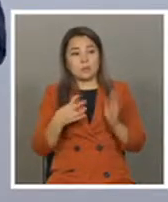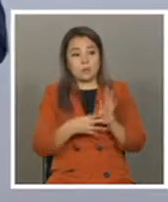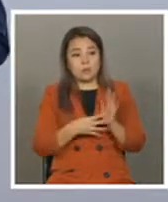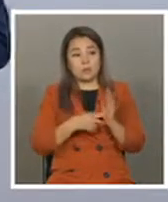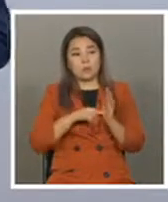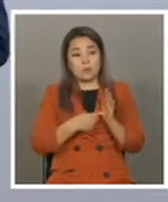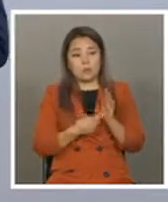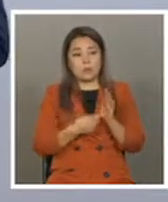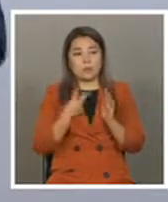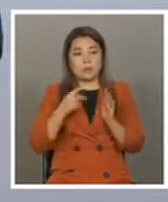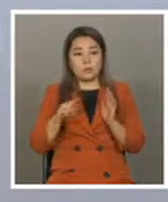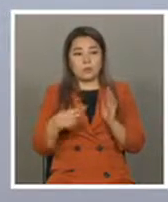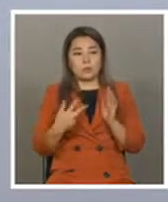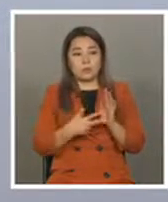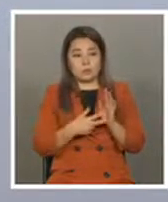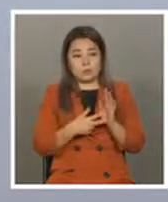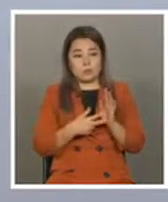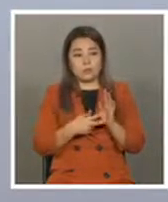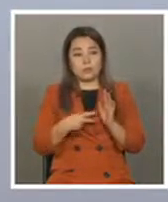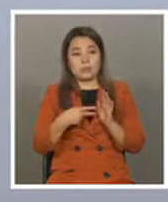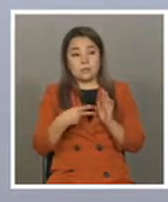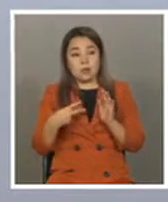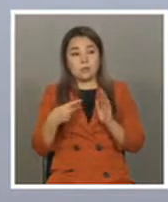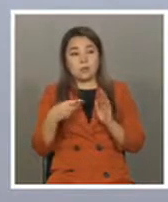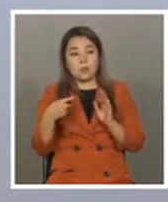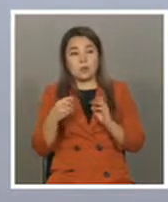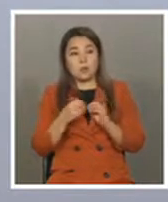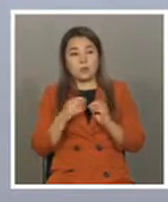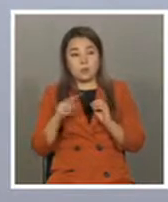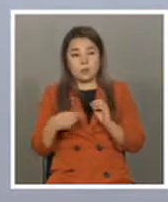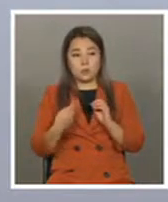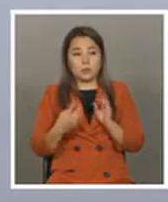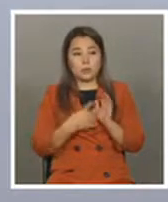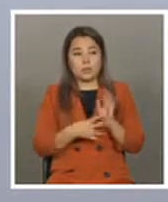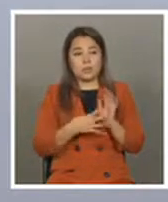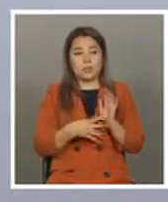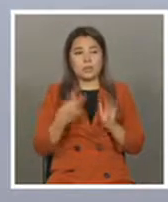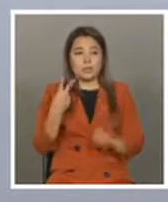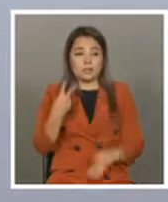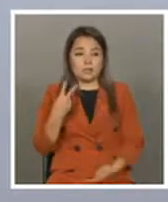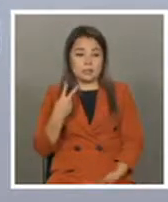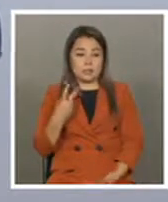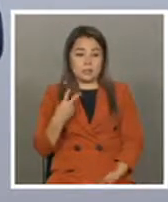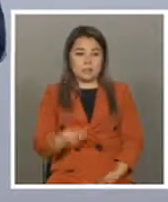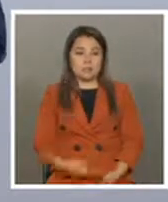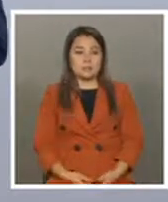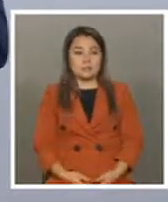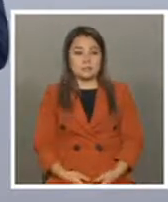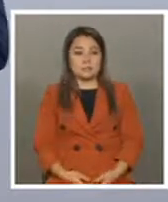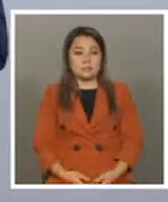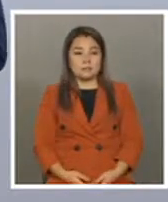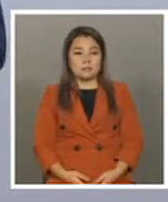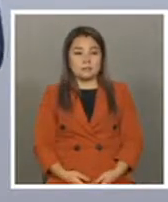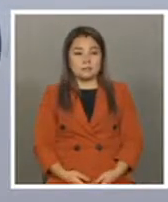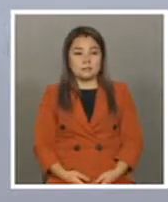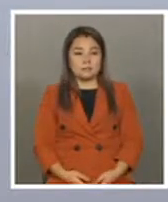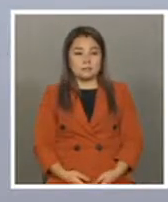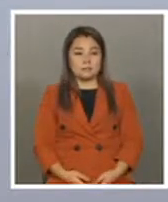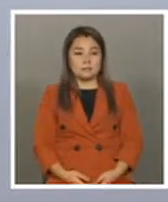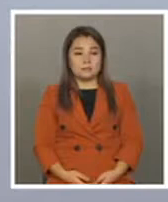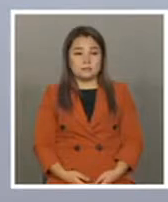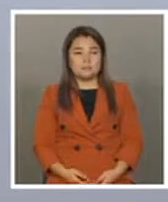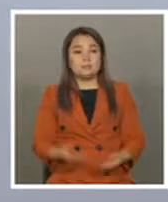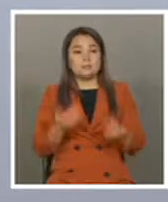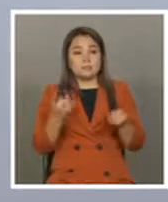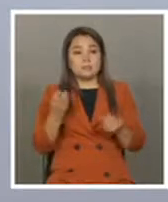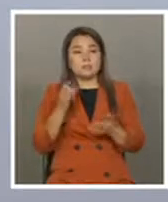3.19-ді 2.18-ге көбейтеміз. Ол бізде минус 10.192-ге тең болады екен. Енді